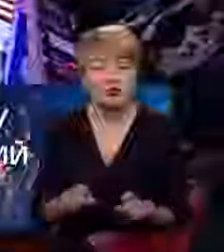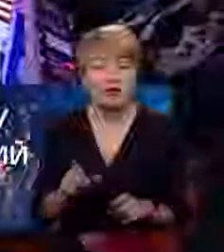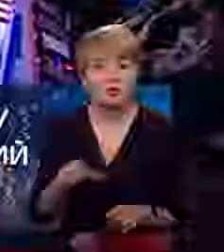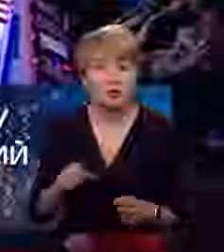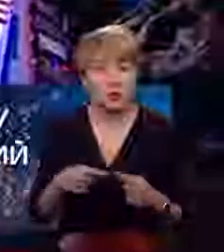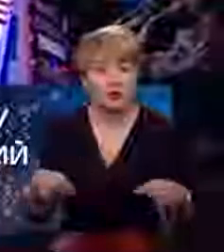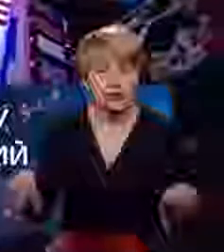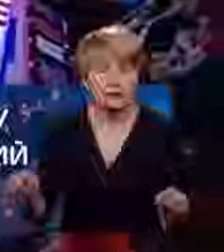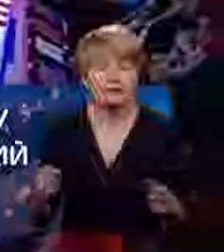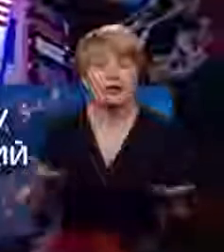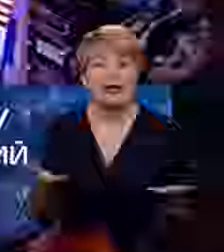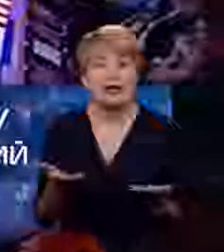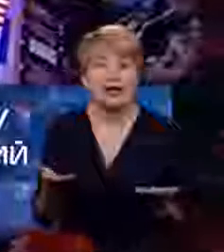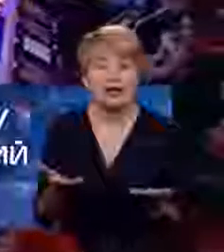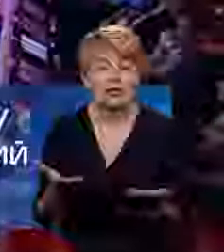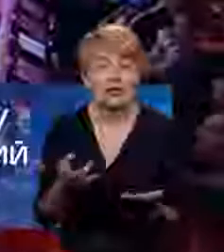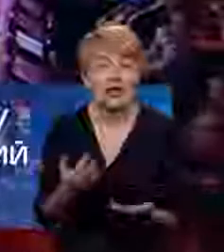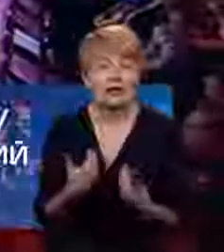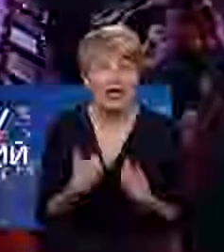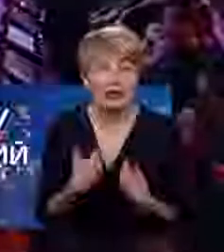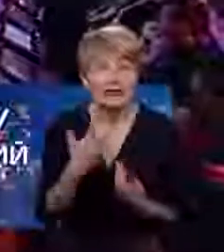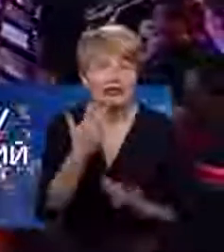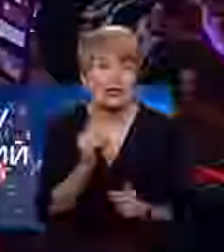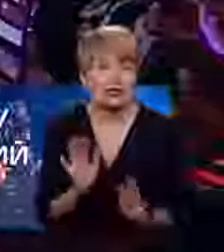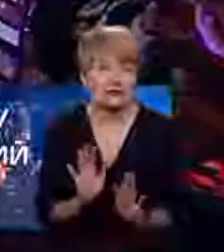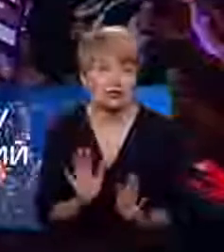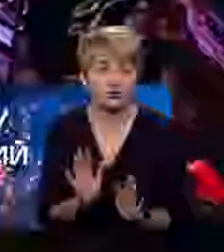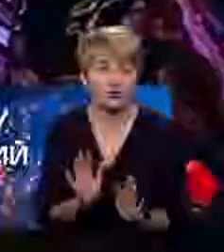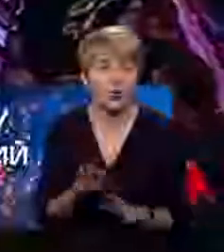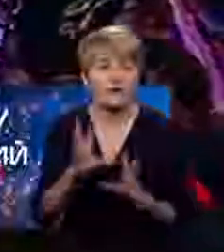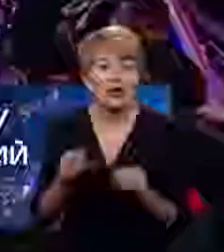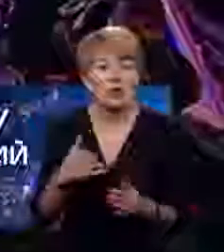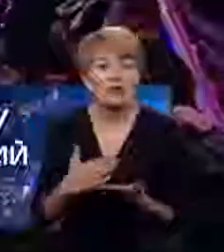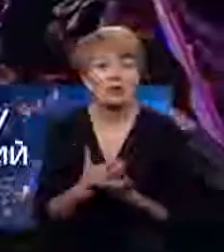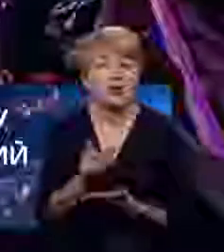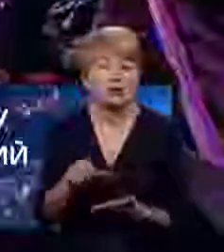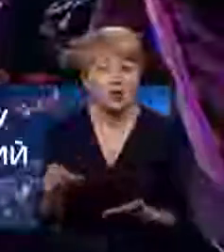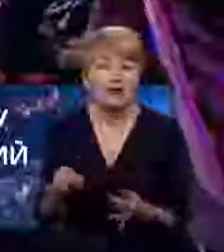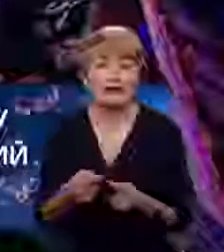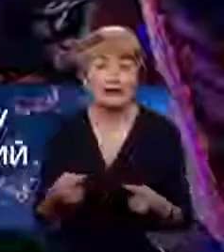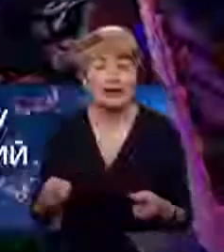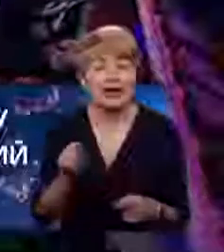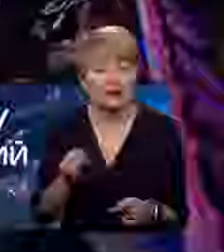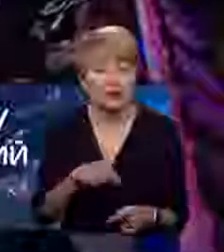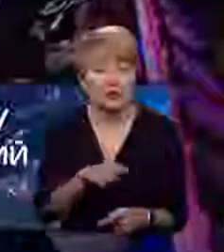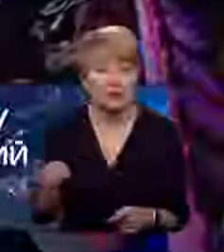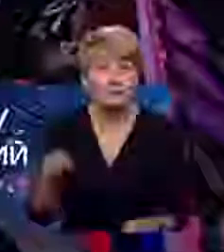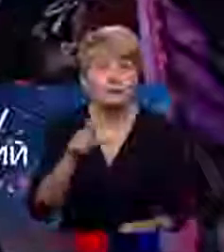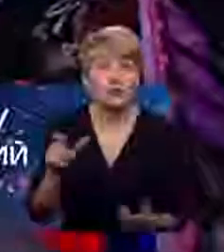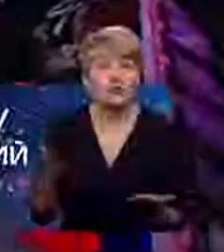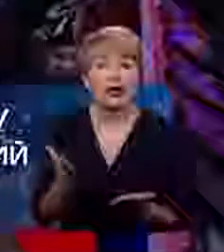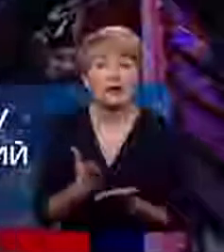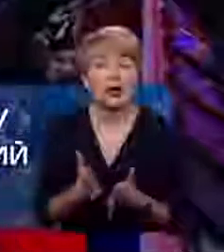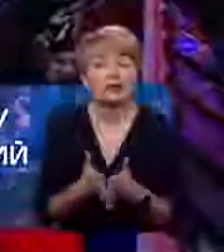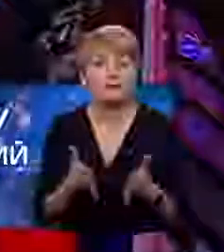які, ну, для нас незвично, взагалі у нас політологи і так далі, але тут люди, що більше мають